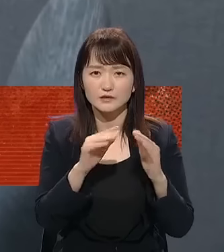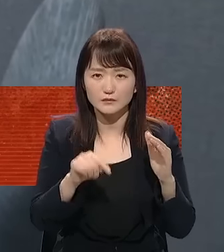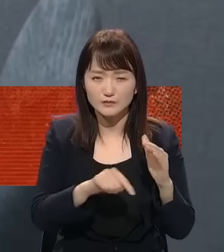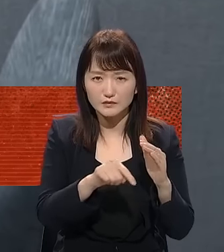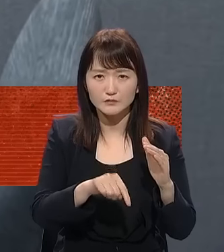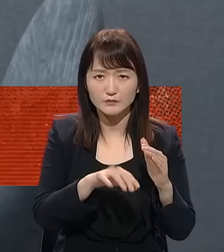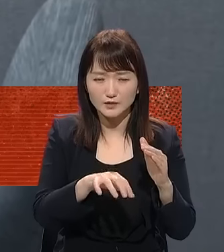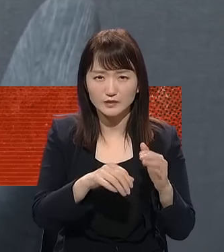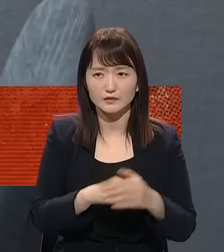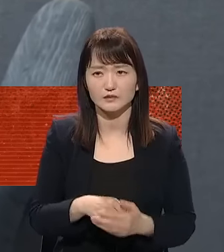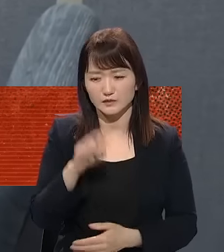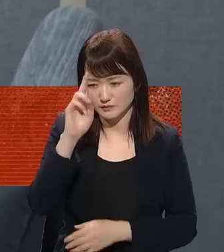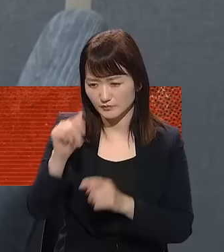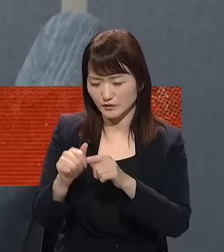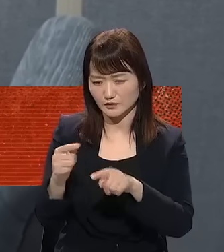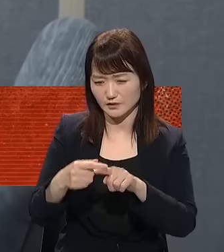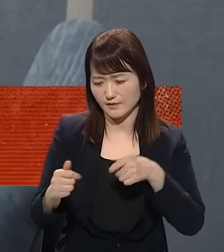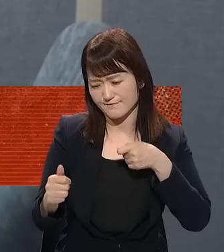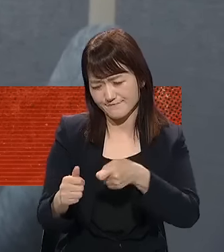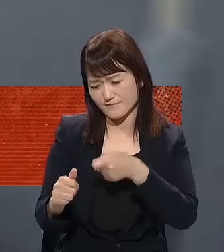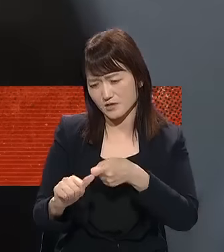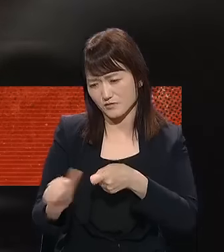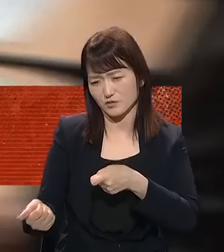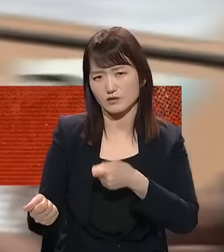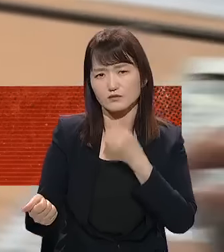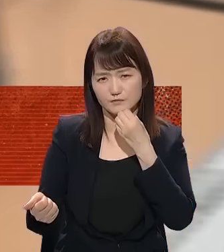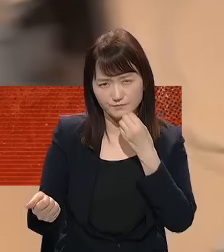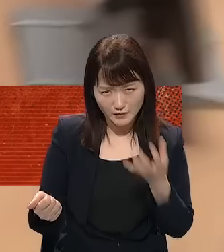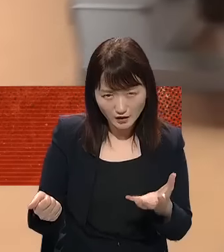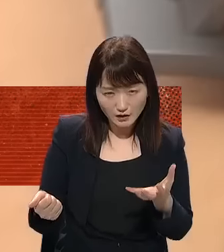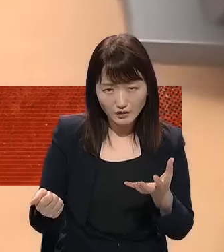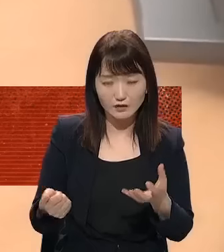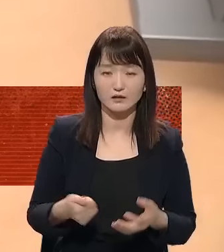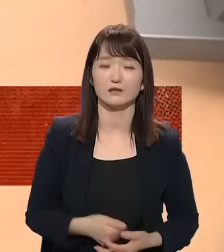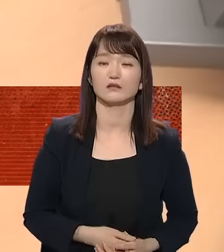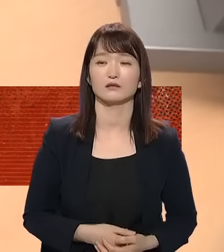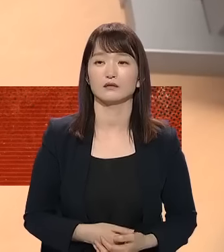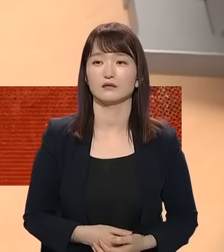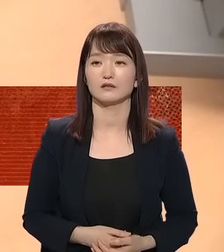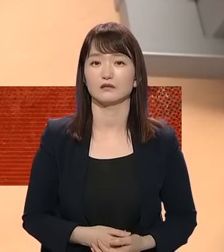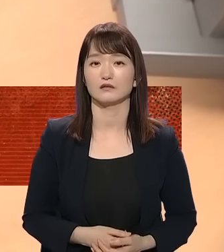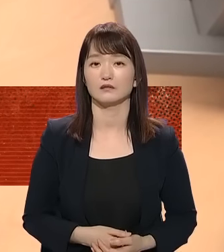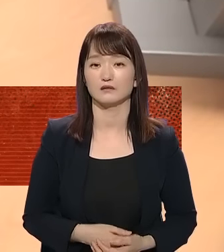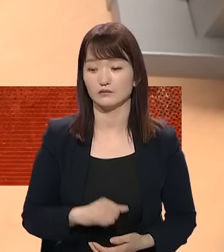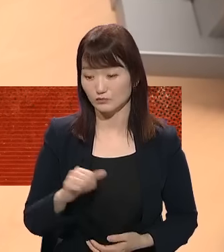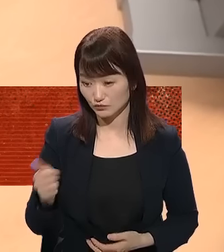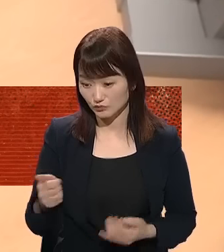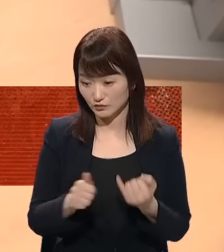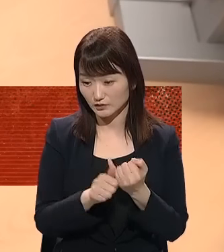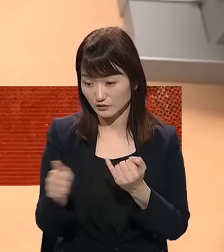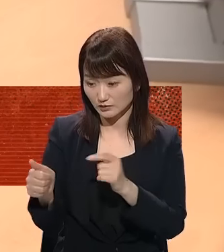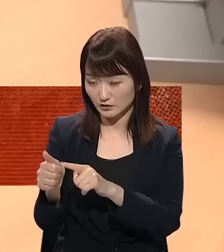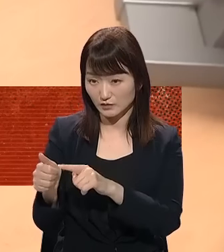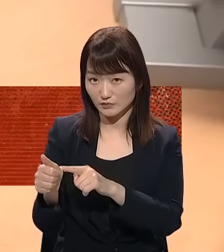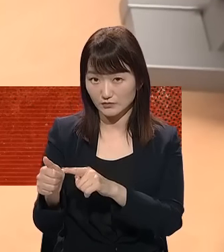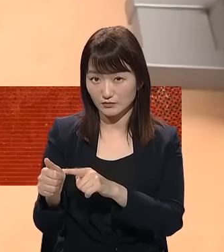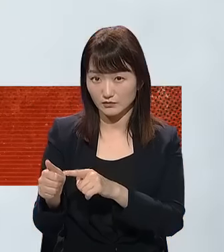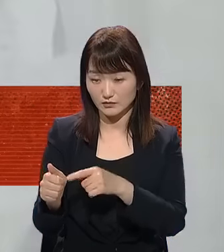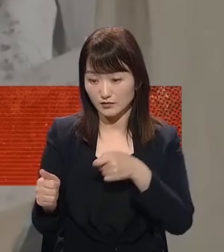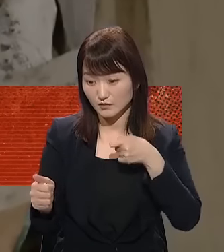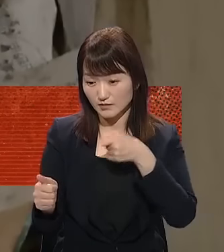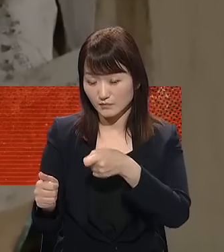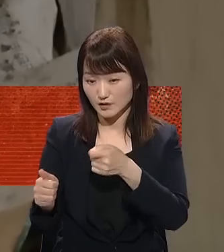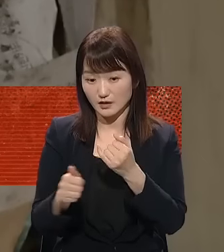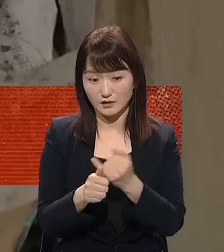흉기로 수차를 찔러 살해했다고 자백했습니다 아니 오교수님 숨진 사람은 남편이고 범행을 실토한 건 아내와